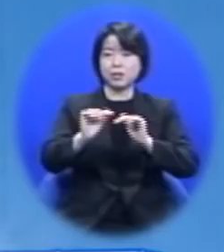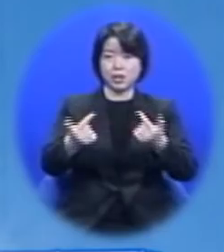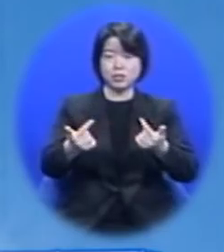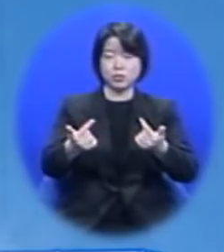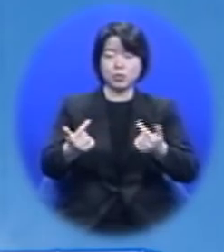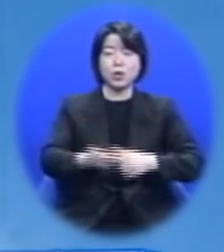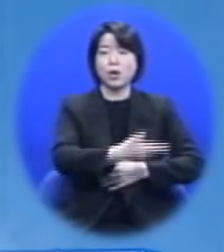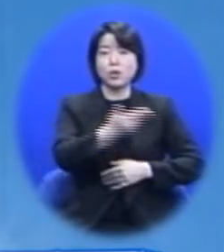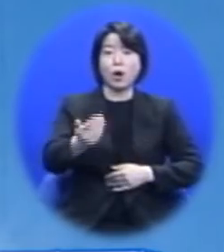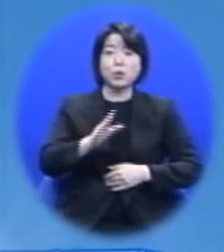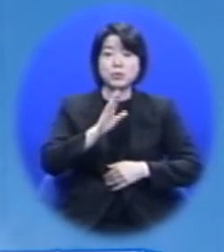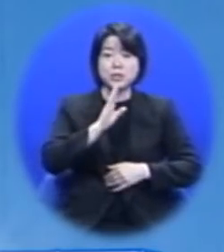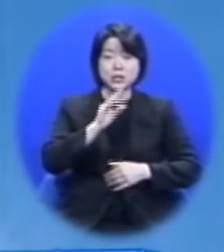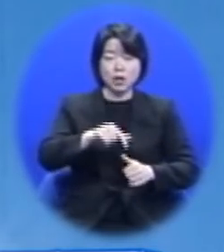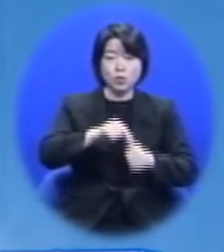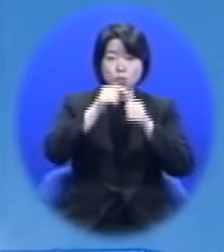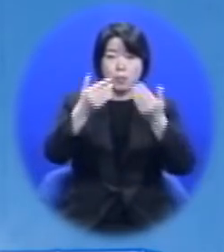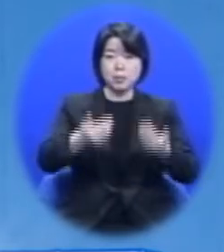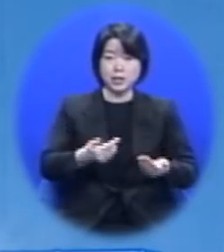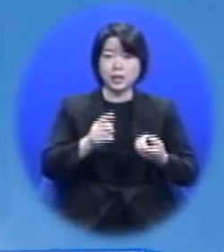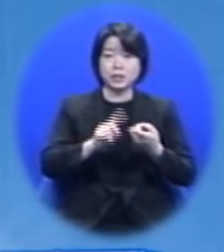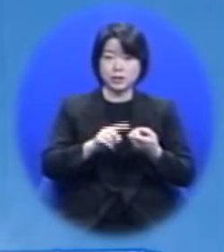여러분이 구원받았다고 이렇게